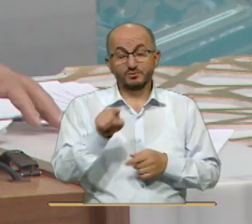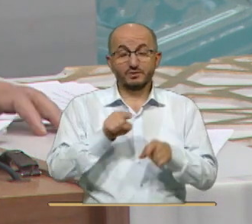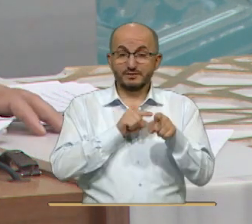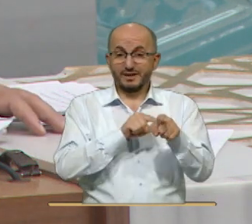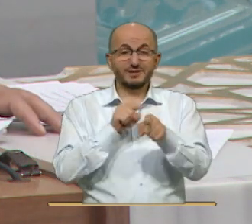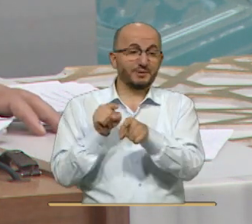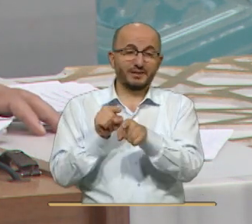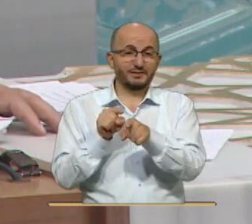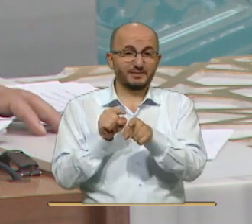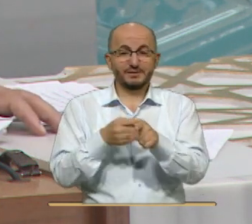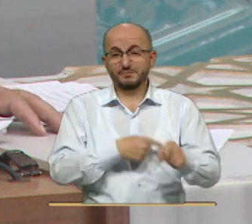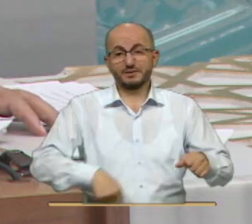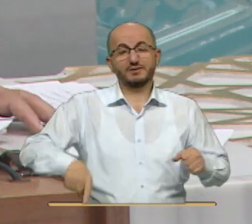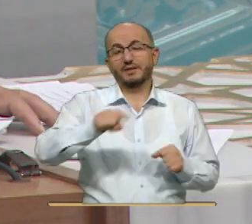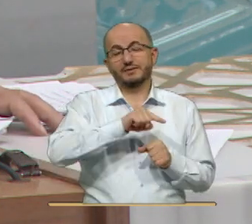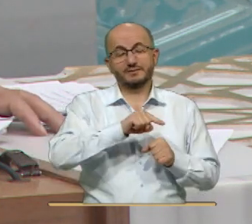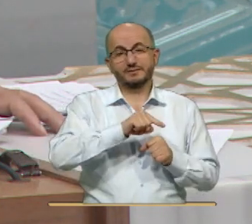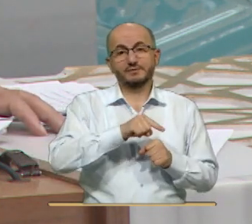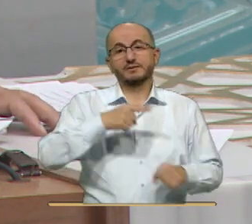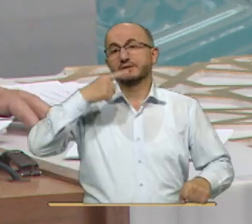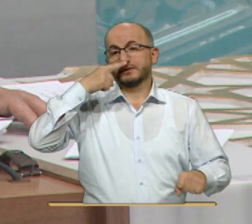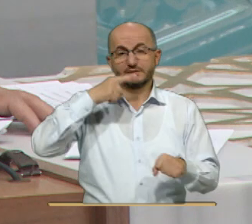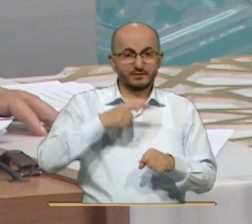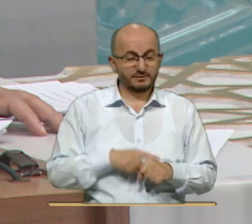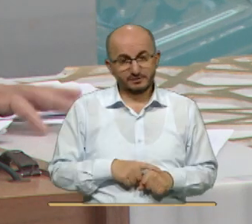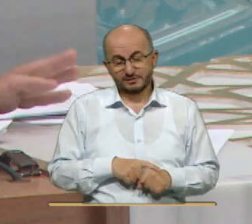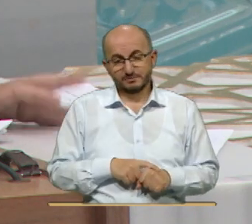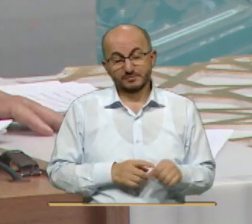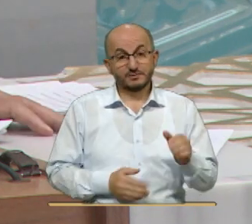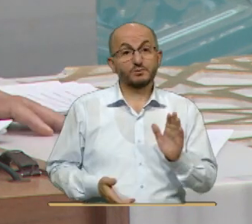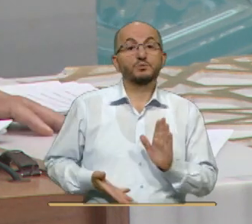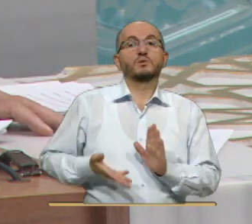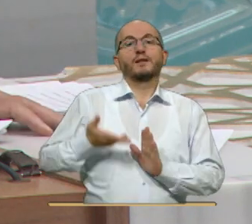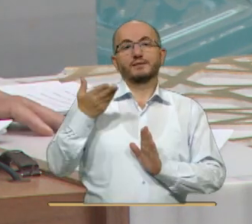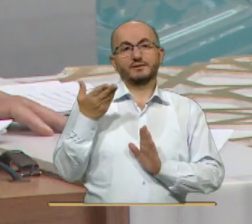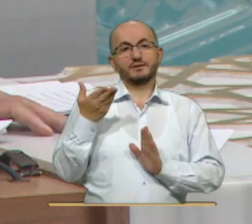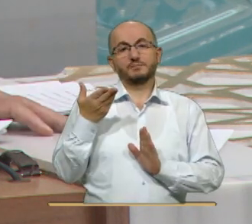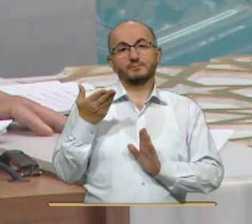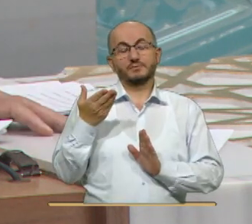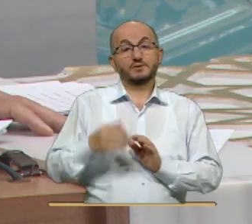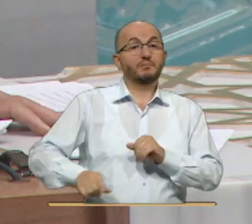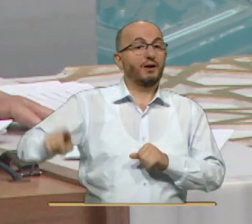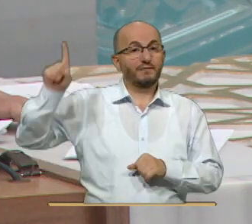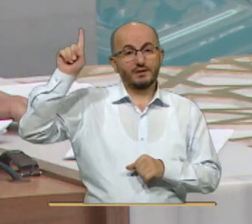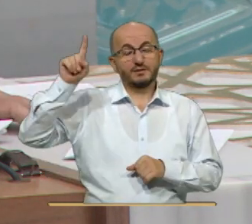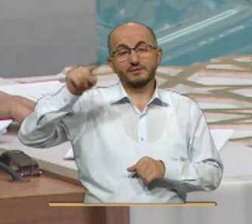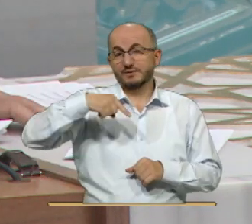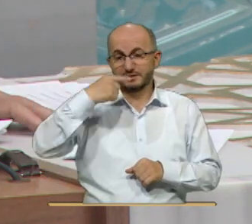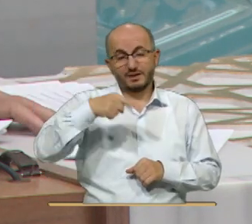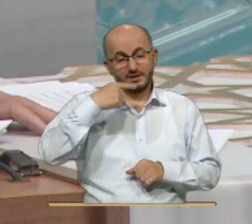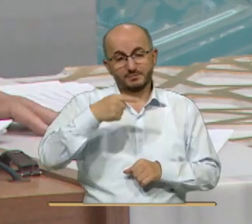ederken bizler inandığımız, yücelttiğimiz Mevla'nın